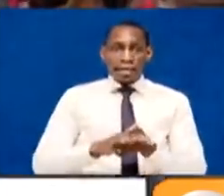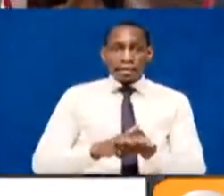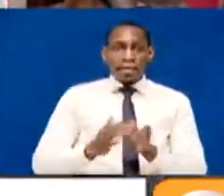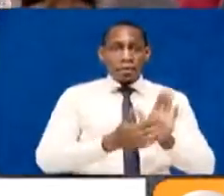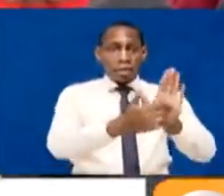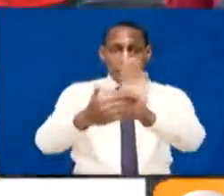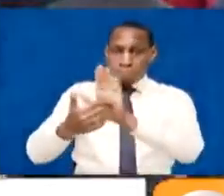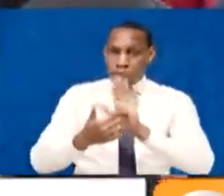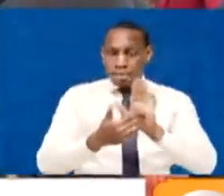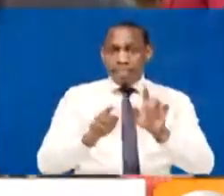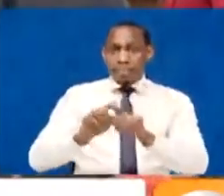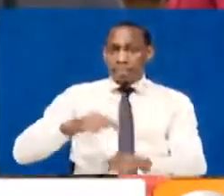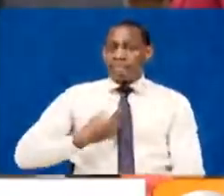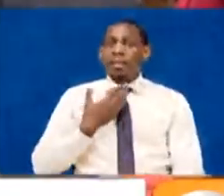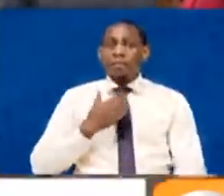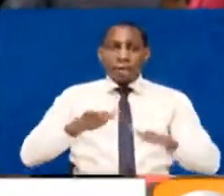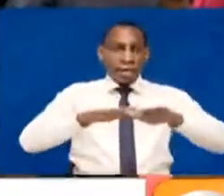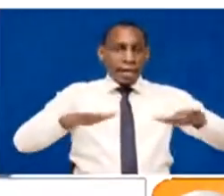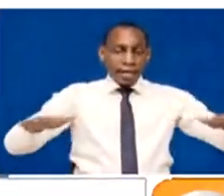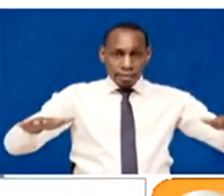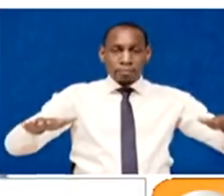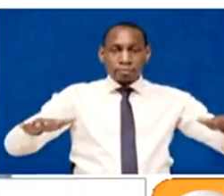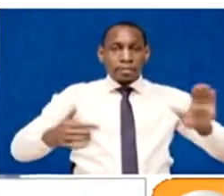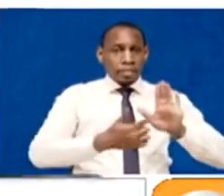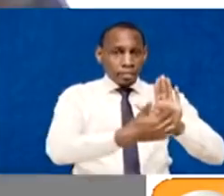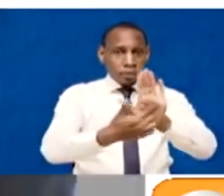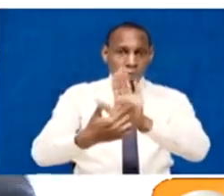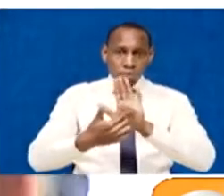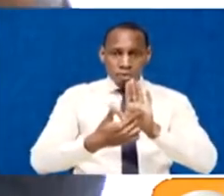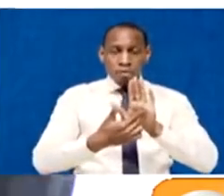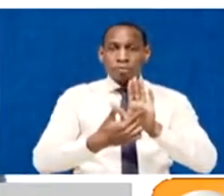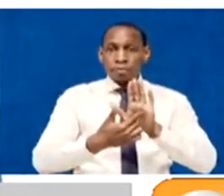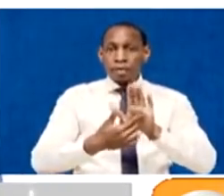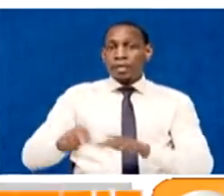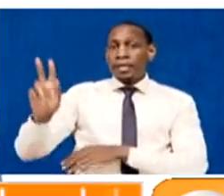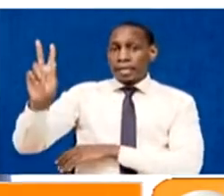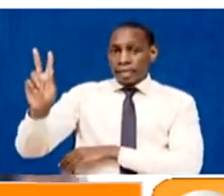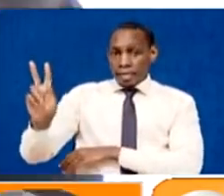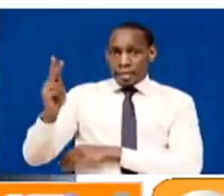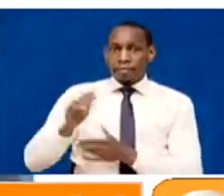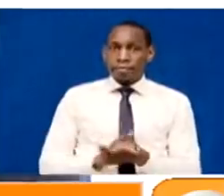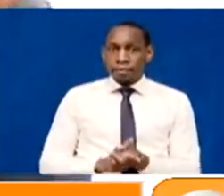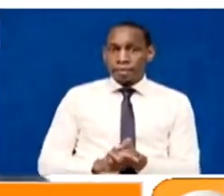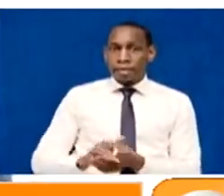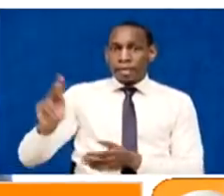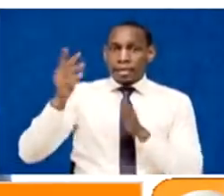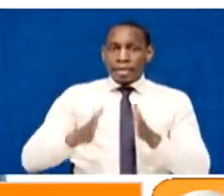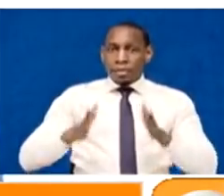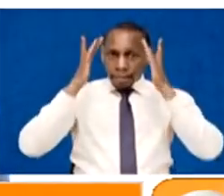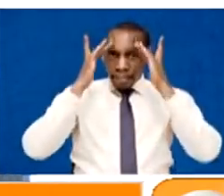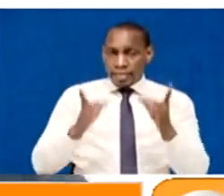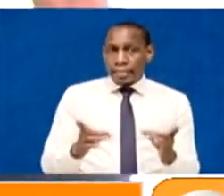zinaonekana siku hiyo. Mimi nataka hiyo kiwanja ionyeshe ishara ya Kenya. Kwa Kenya